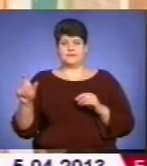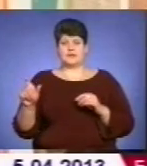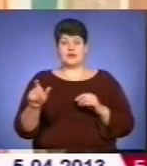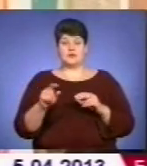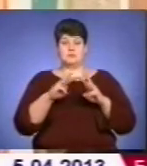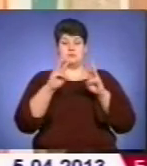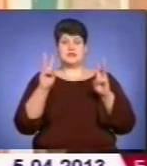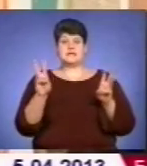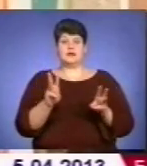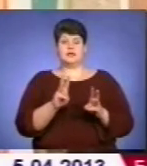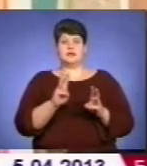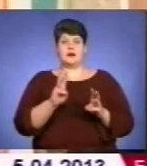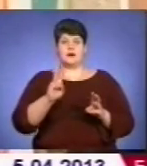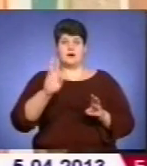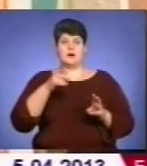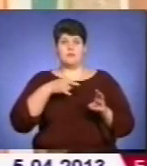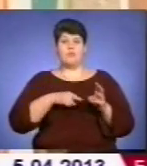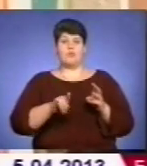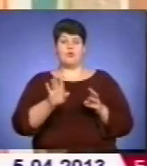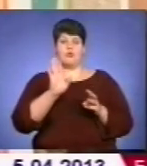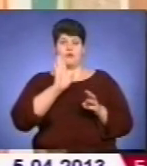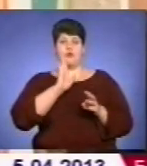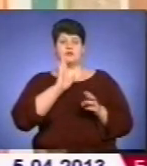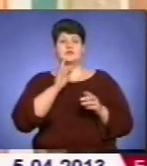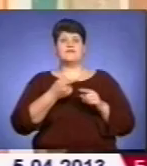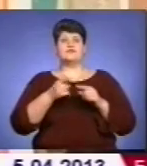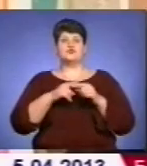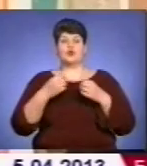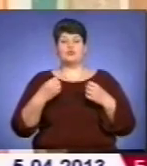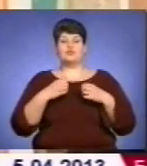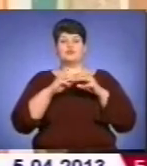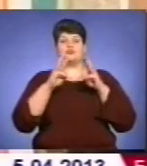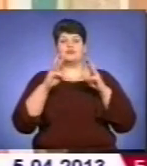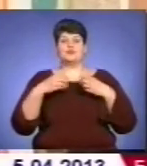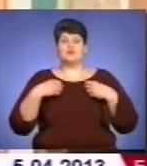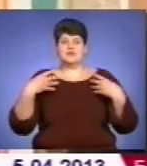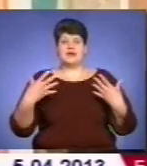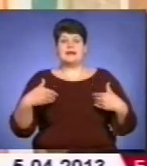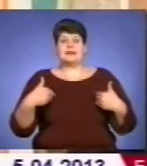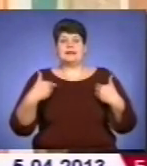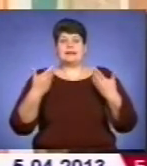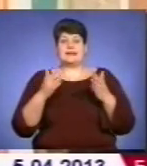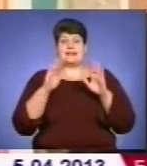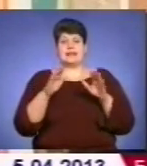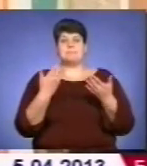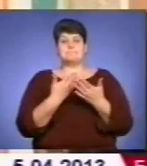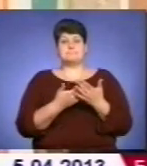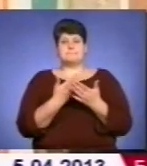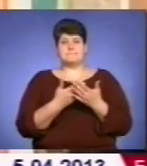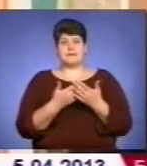Пресвята Богородиця у цьому святі дає нам, як і в цілому своєму житті, дає нам прекрасний